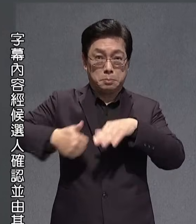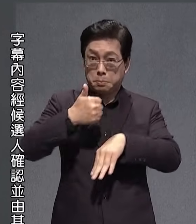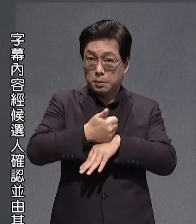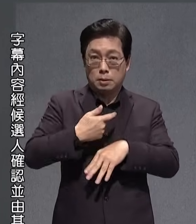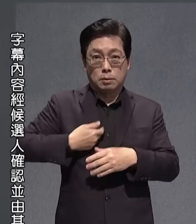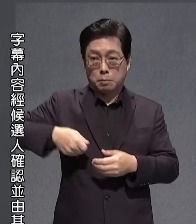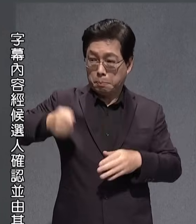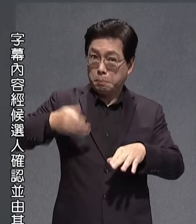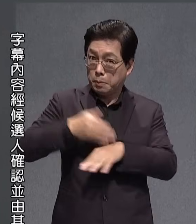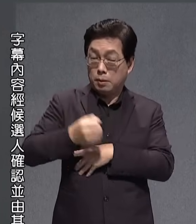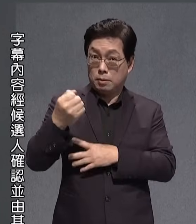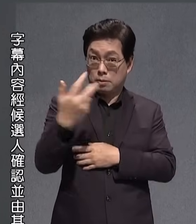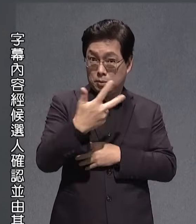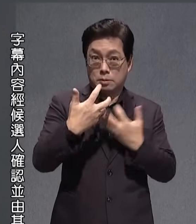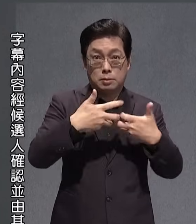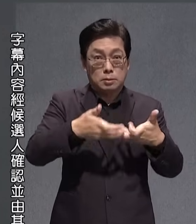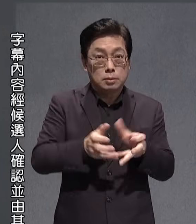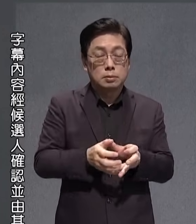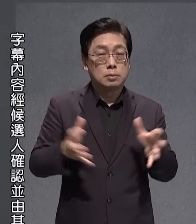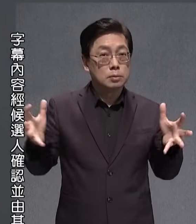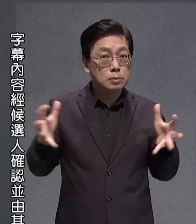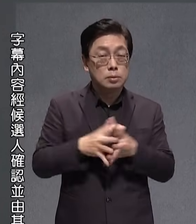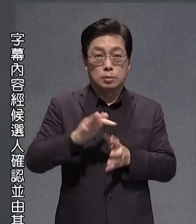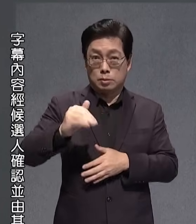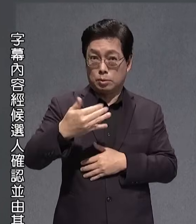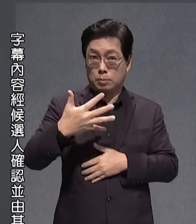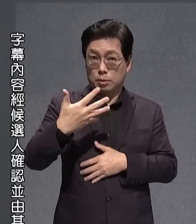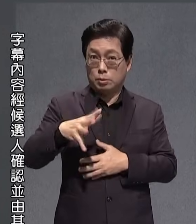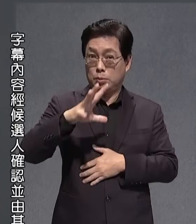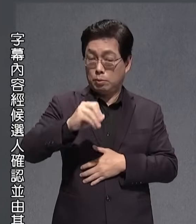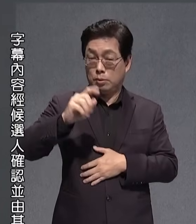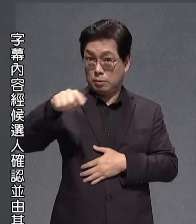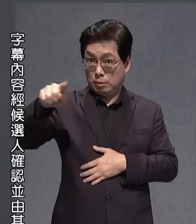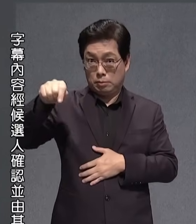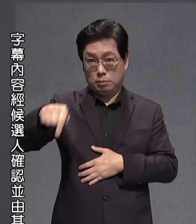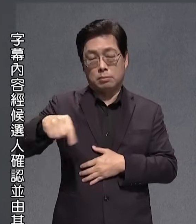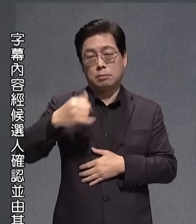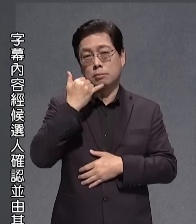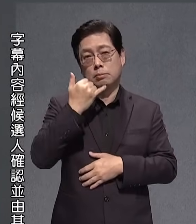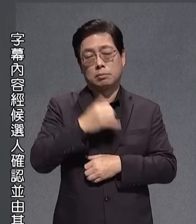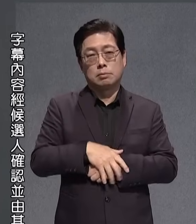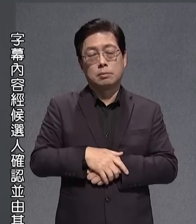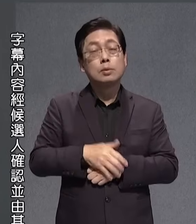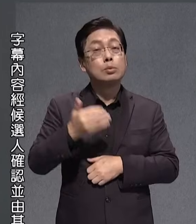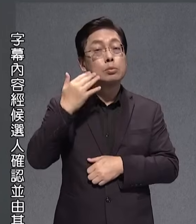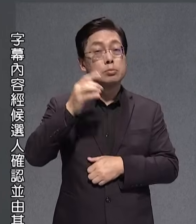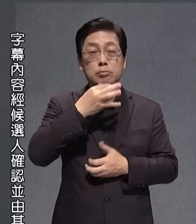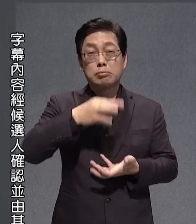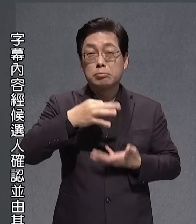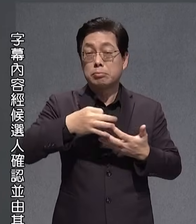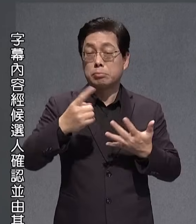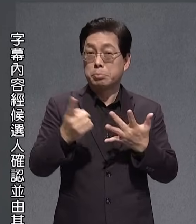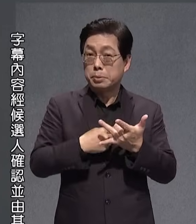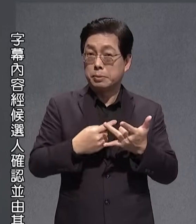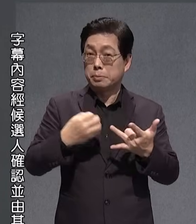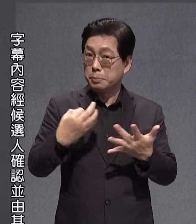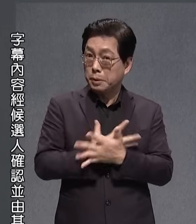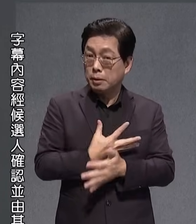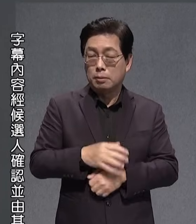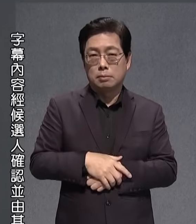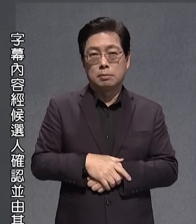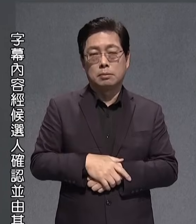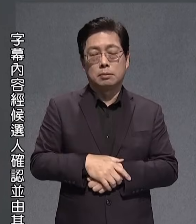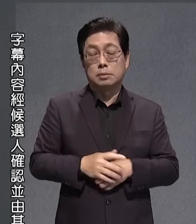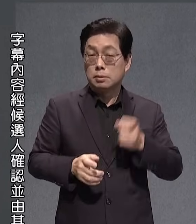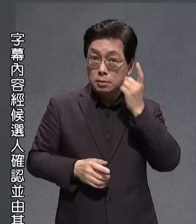定了7个机组，总共900多万千瓦的装置容量。大家如果担心缺电，大家可以